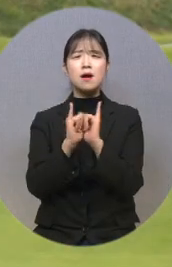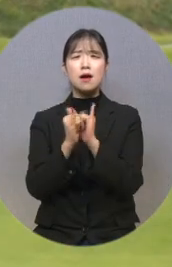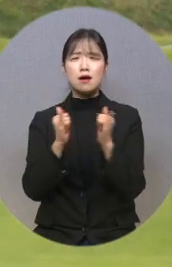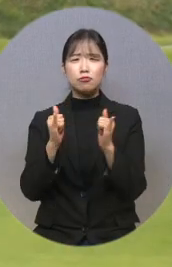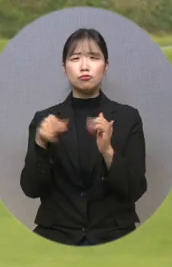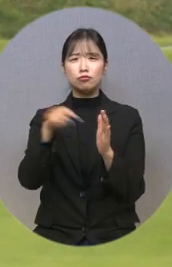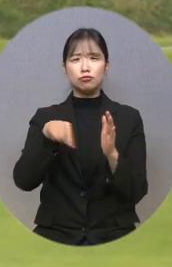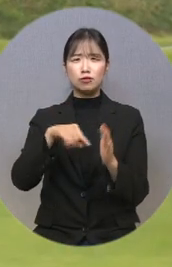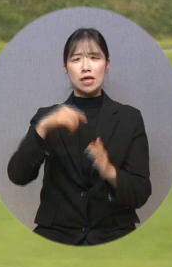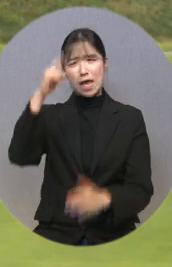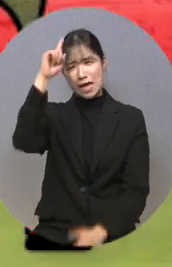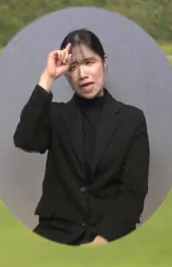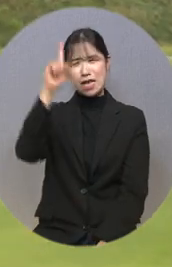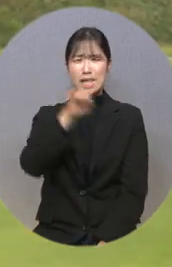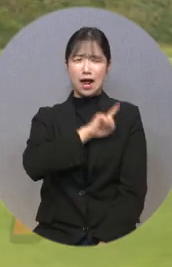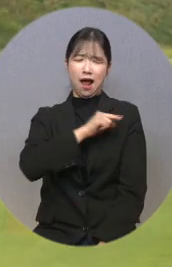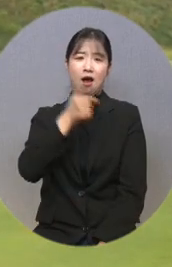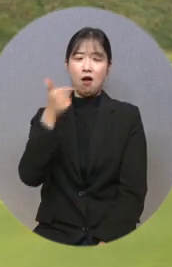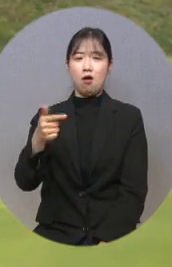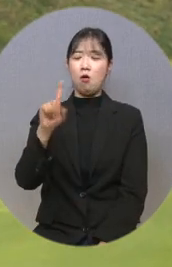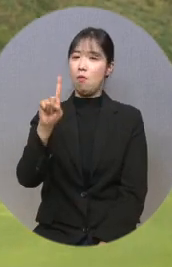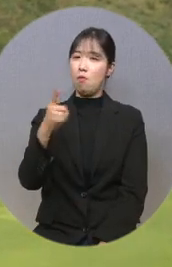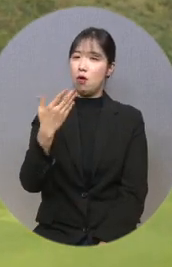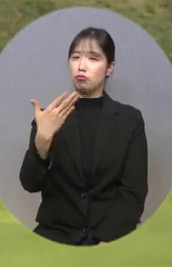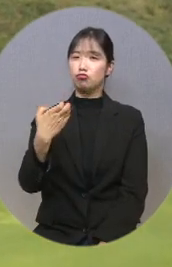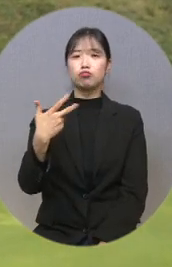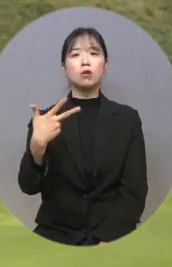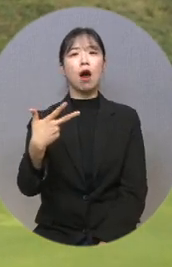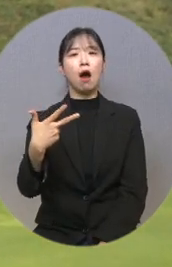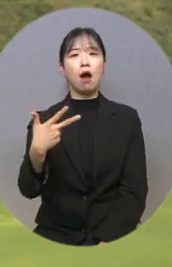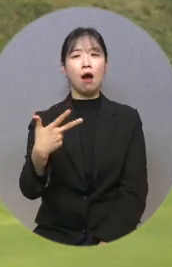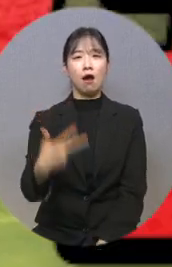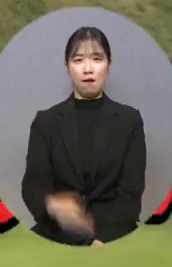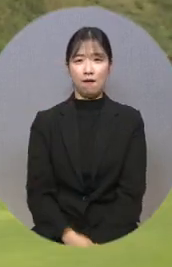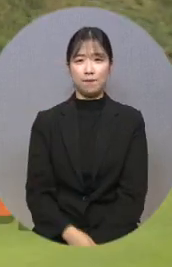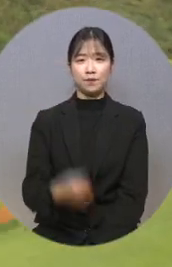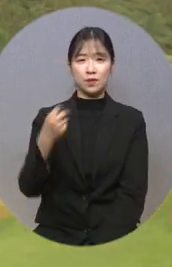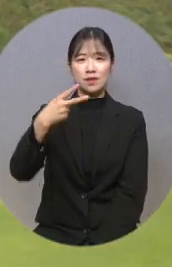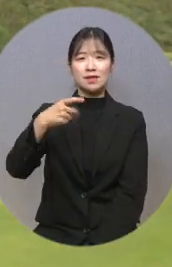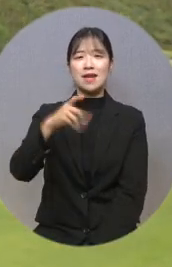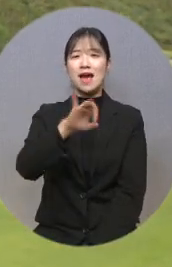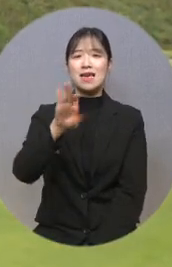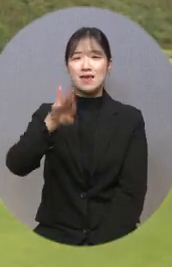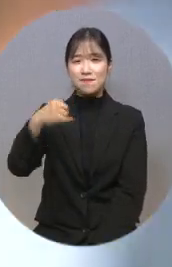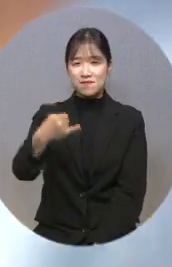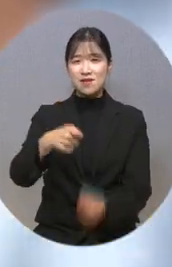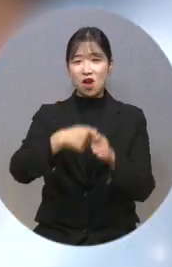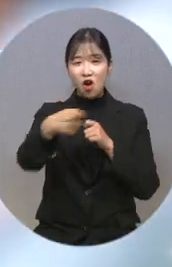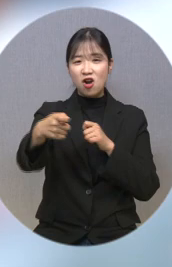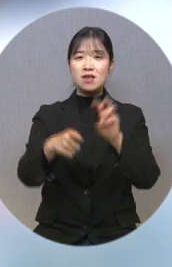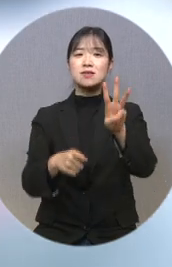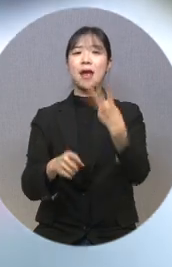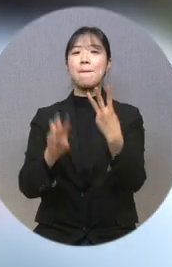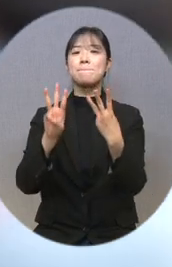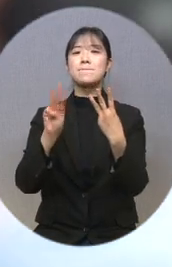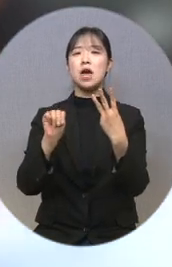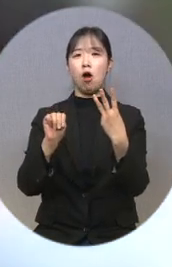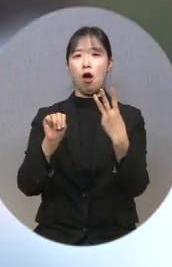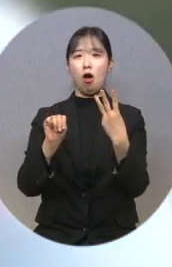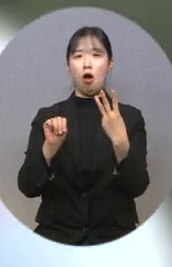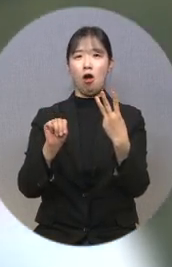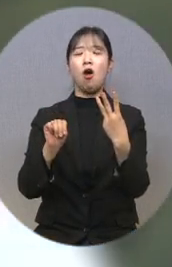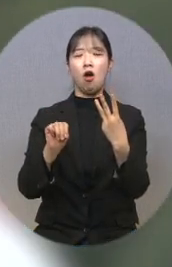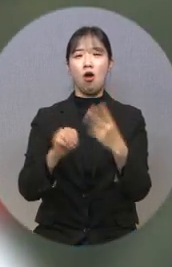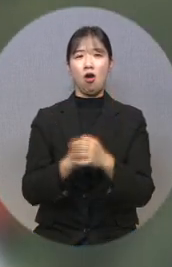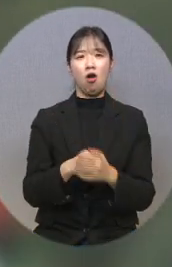키가 가장 크고요. 키가 197입니다, 여러분. 그리고 드라이버 거리가 300m. 제가 아는 배우